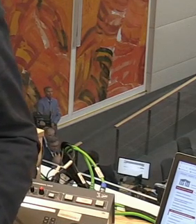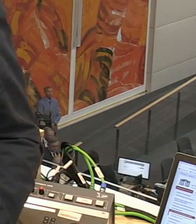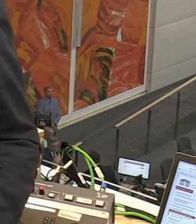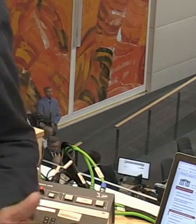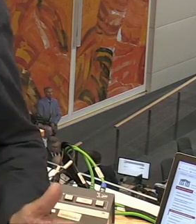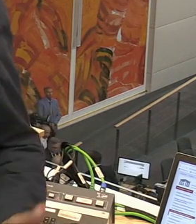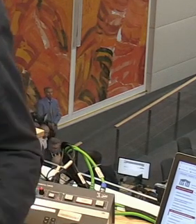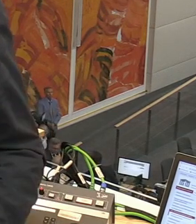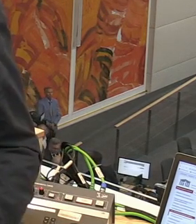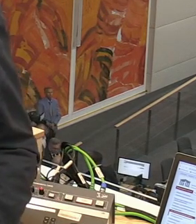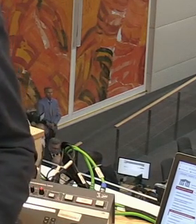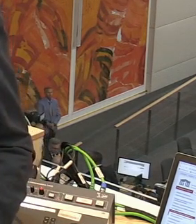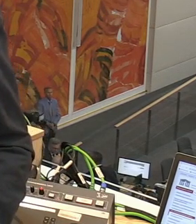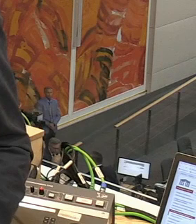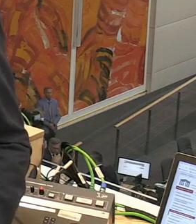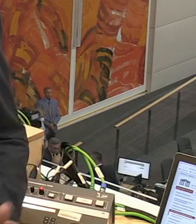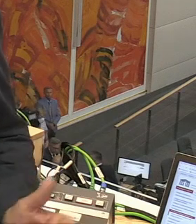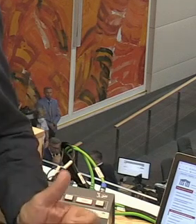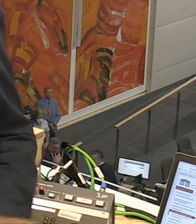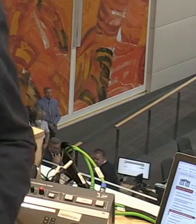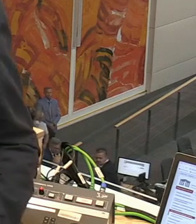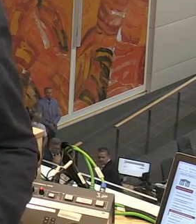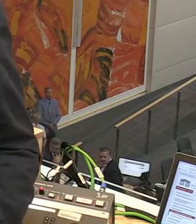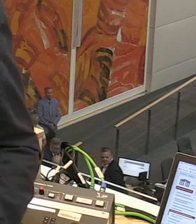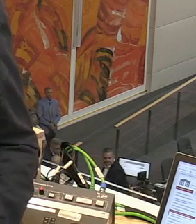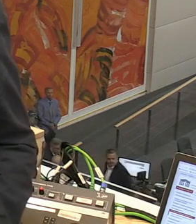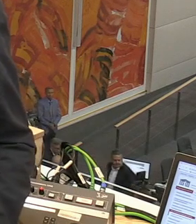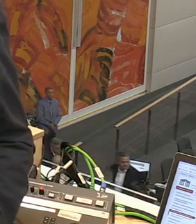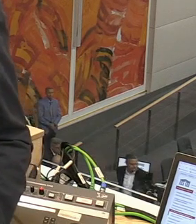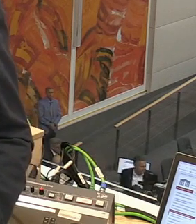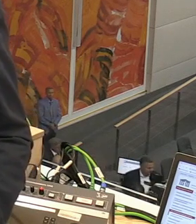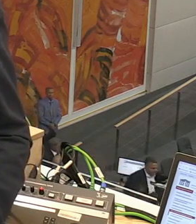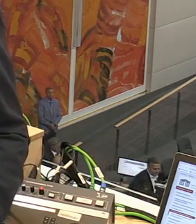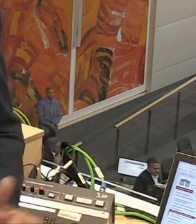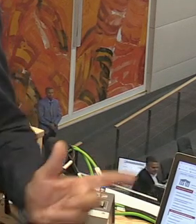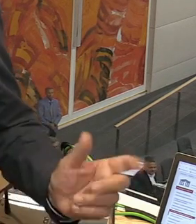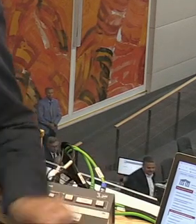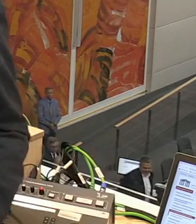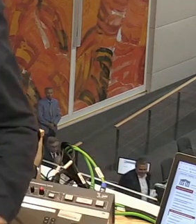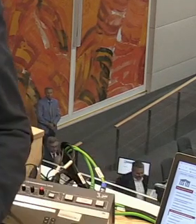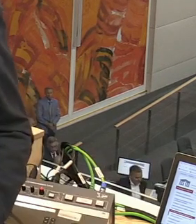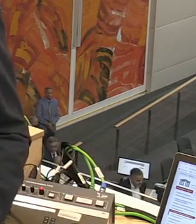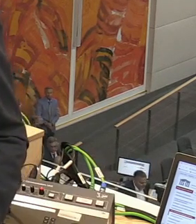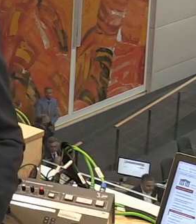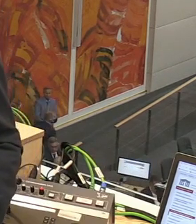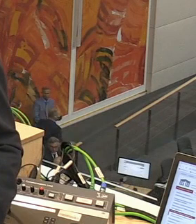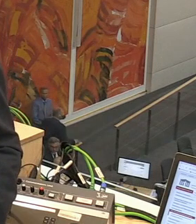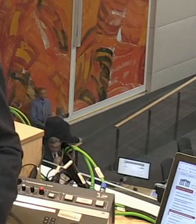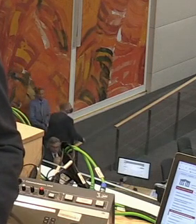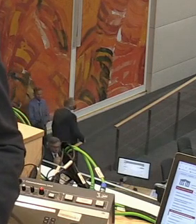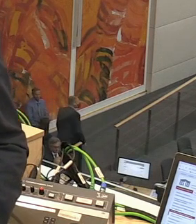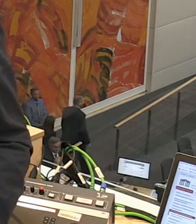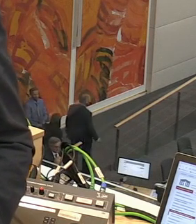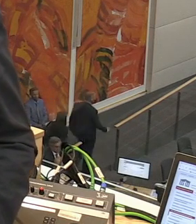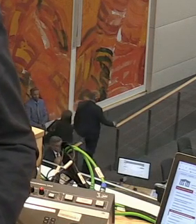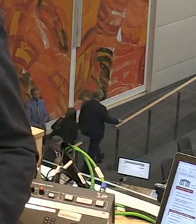weil bundeskanzler carney haben wir nicht anwesend ist er ist heute auf dem viele sagen historischen eu gipfel